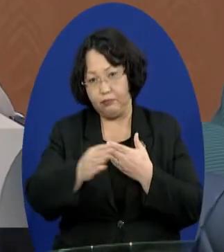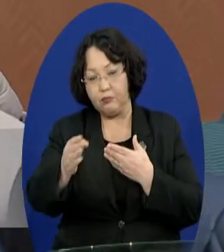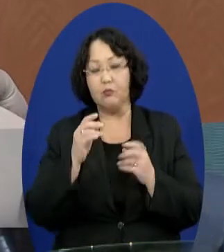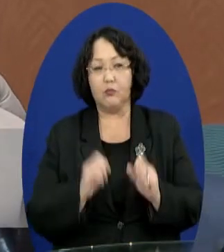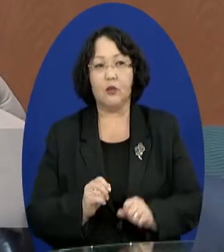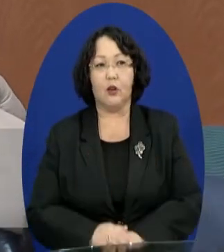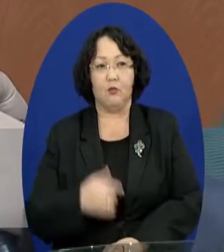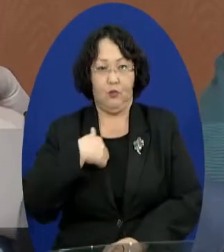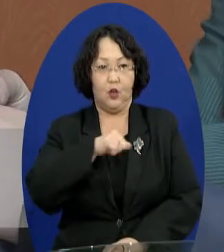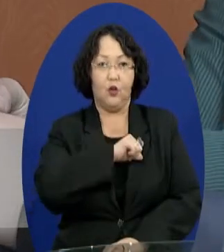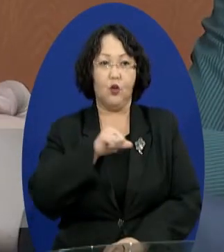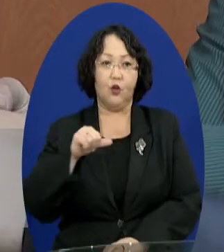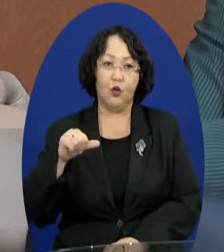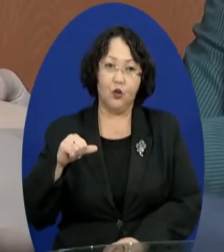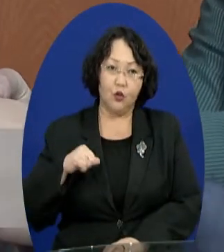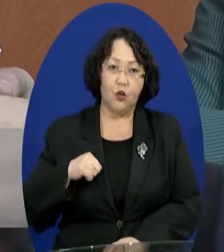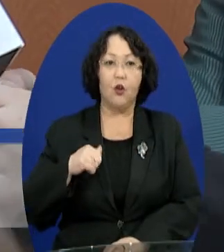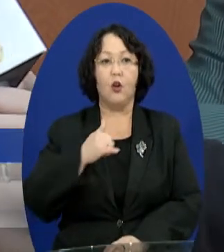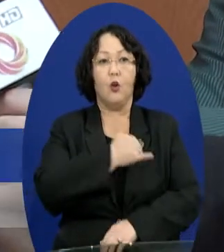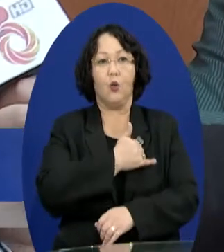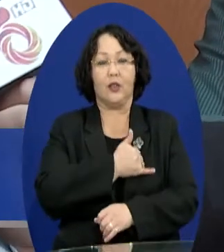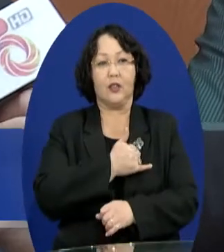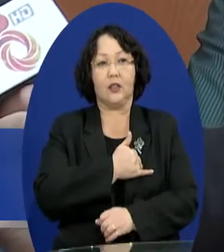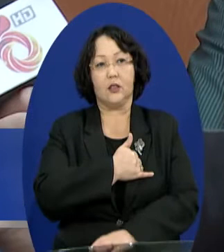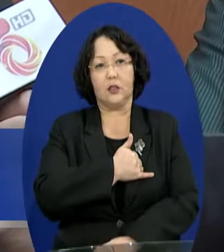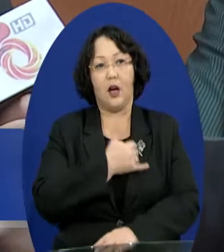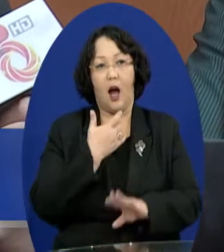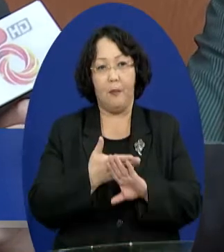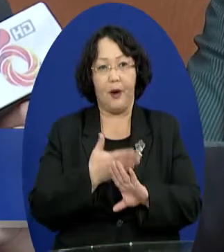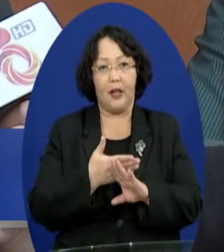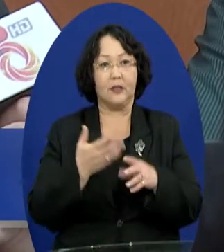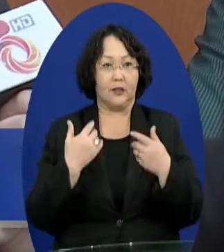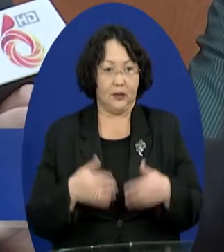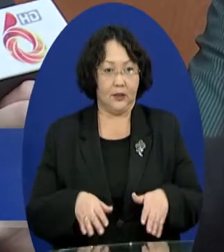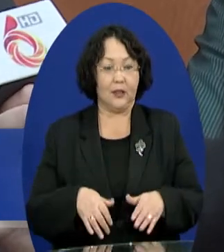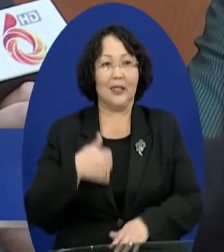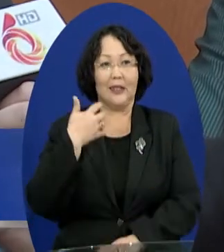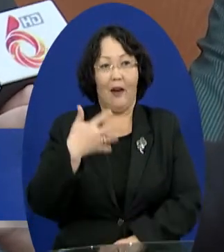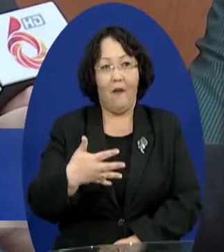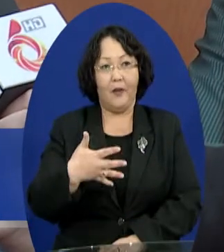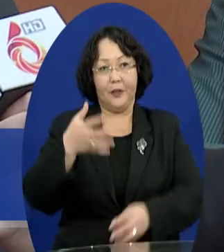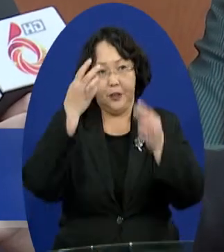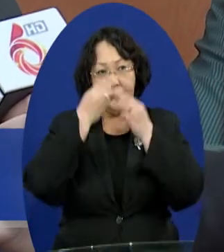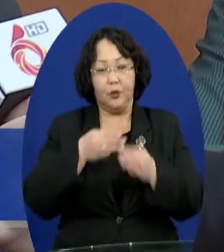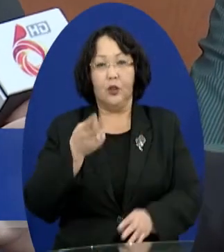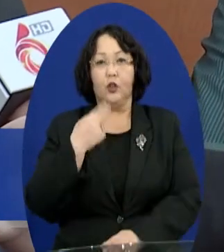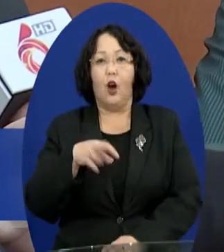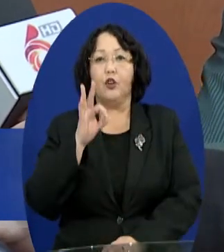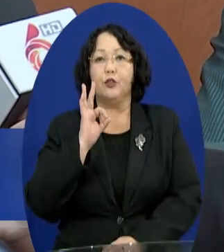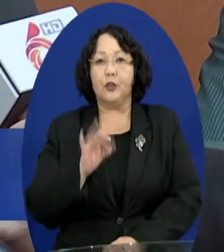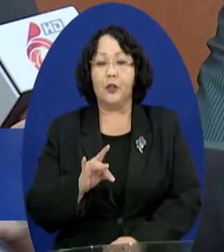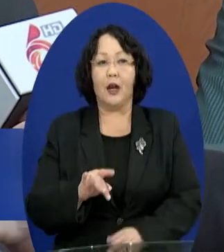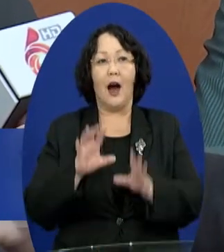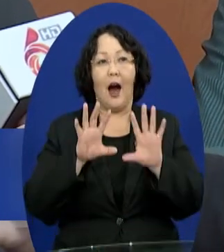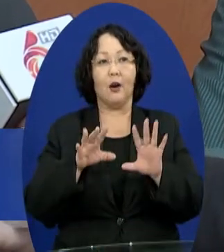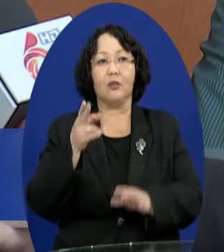яг өөрөө удирдах хамгаалуулсан 5 удаа шинжлэх ухааны доктор, 13